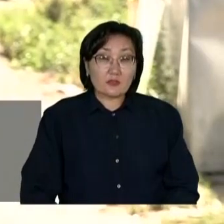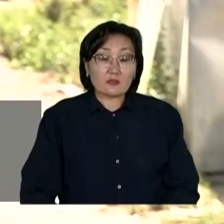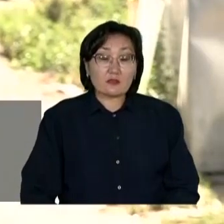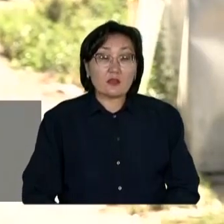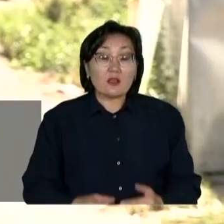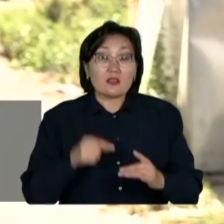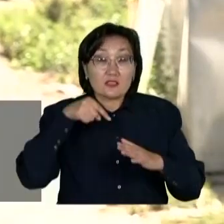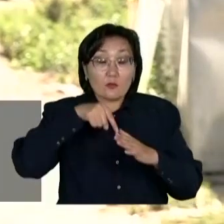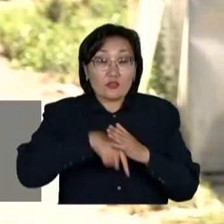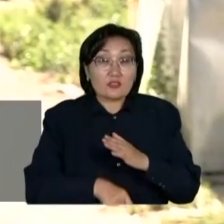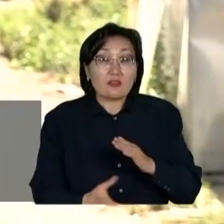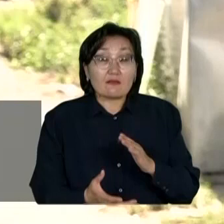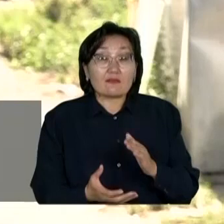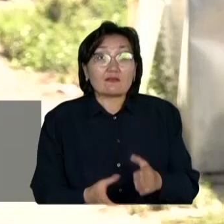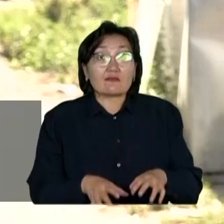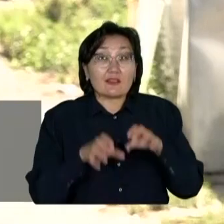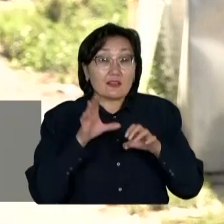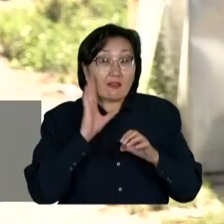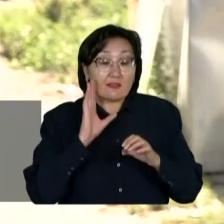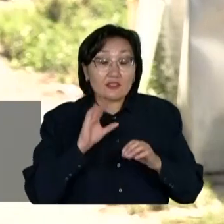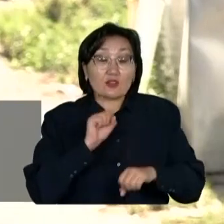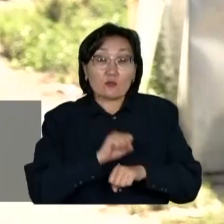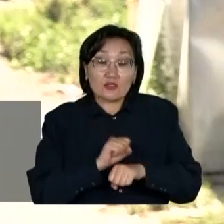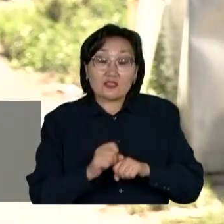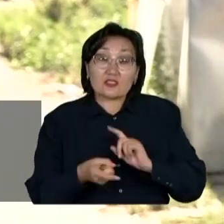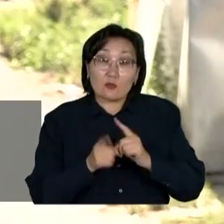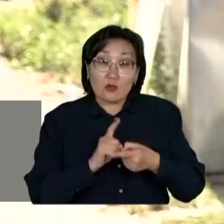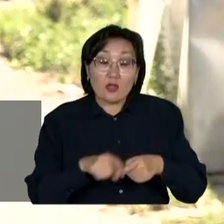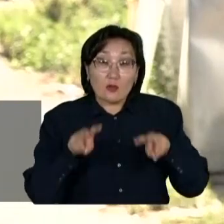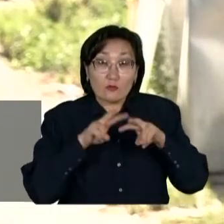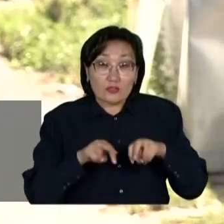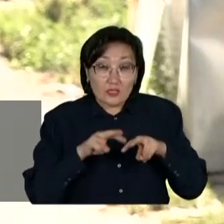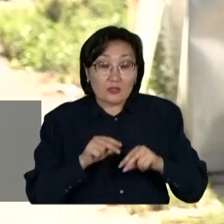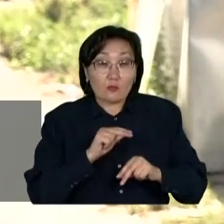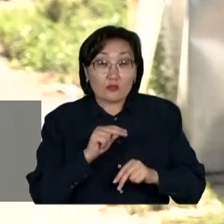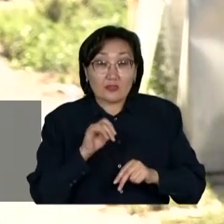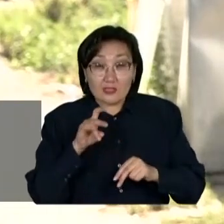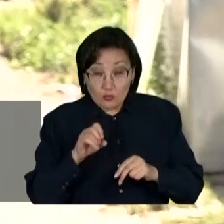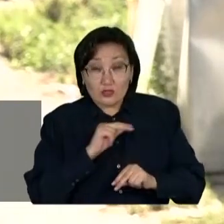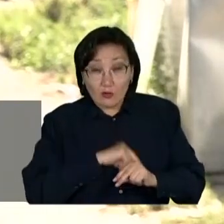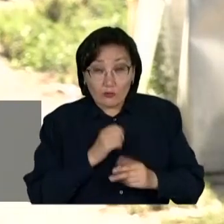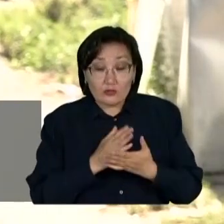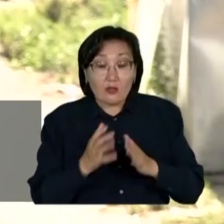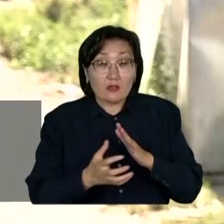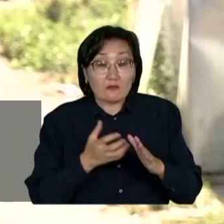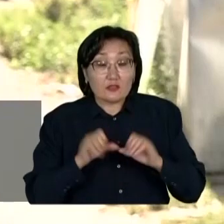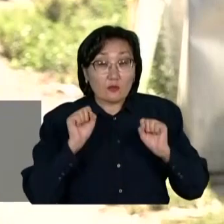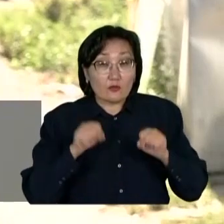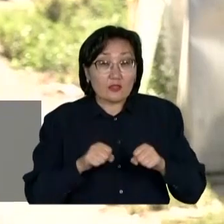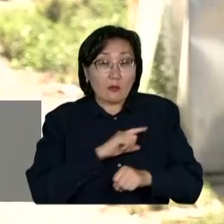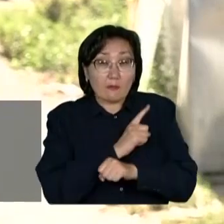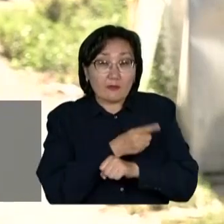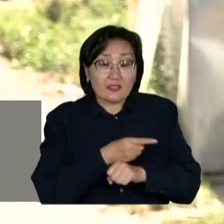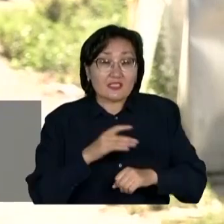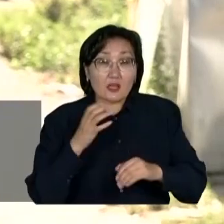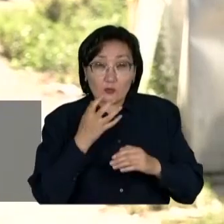В одной из скважин сгорел насос. Его сменили. Мы только что поехали и проверили башню. Насос работает в штатном режиме. Дефицит возможен при сильном